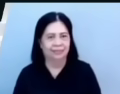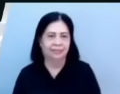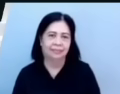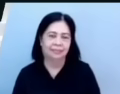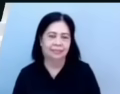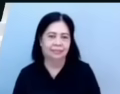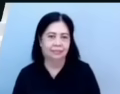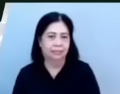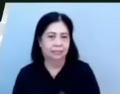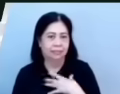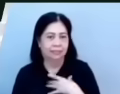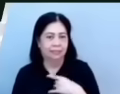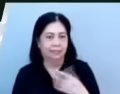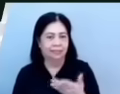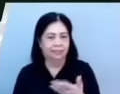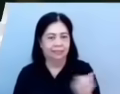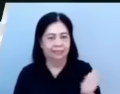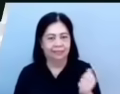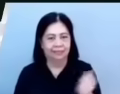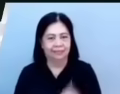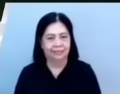Magpahangin nga muna kayo.